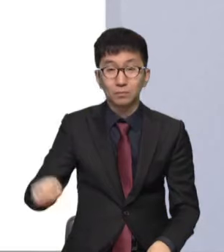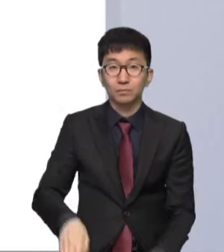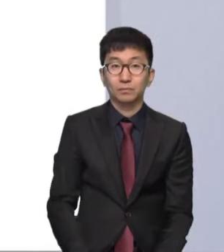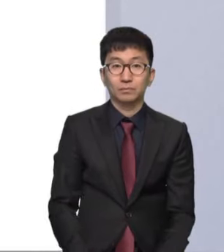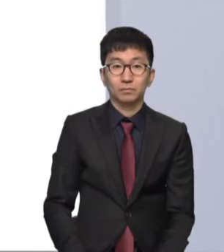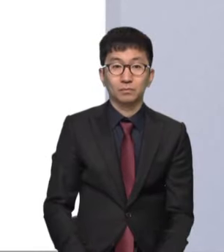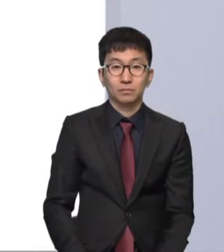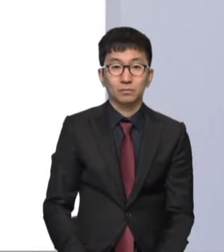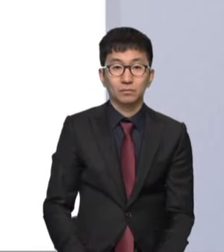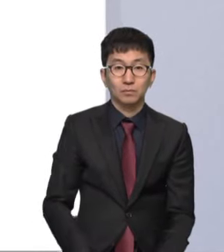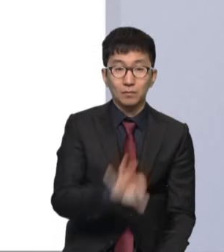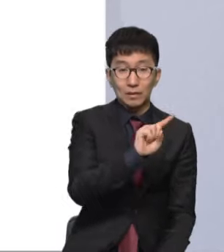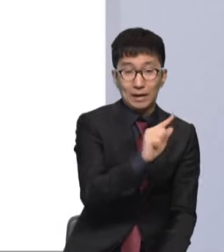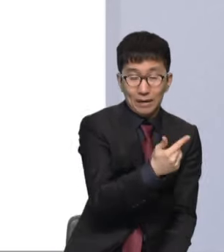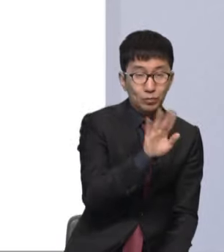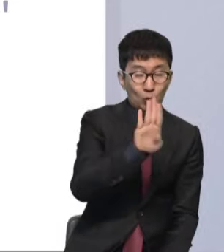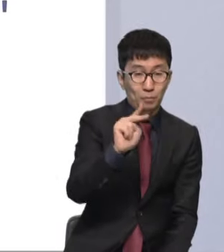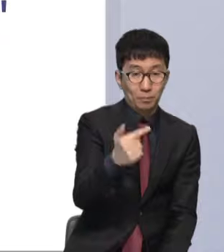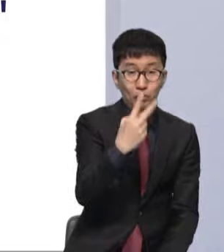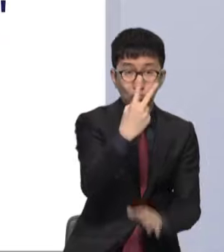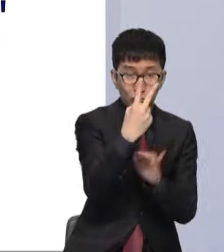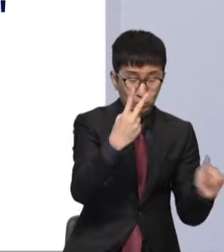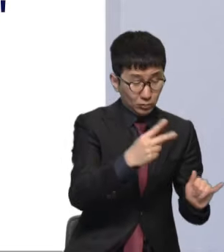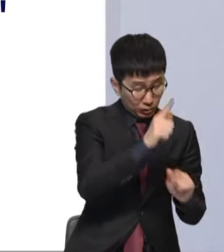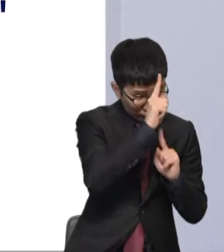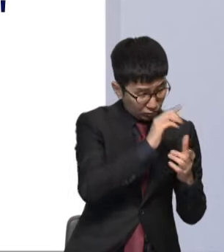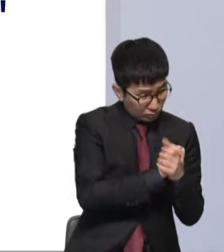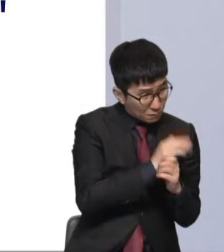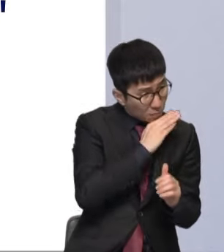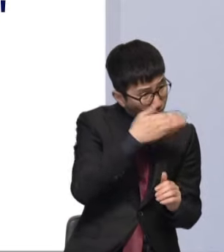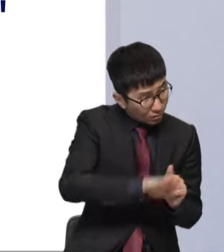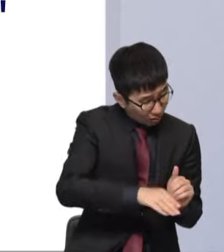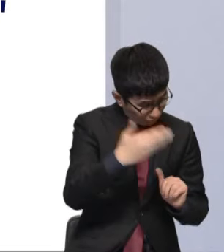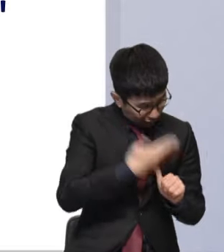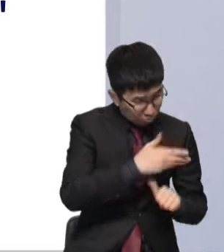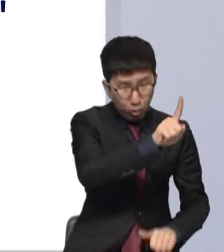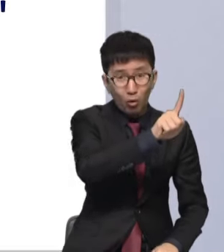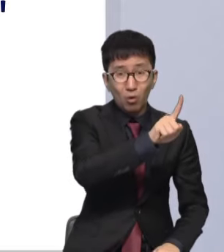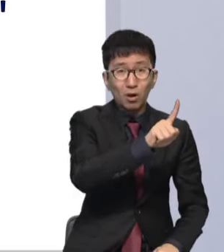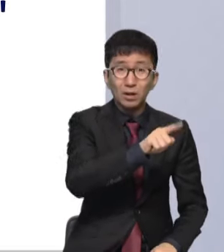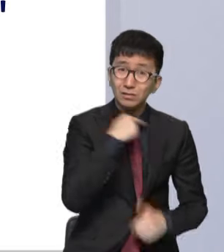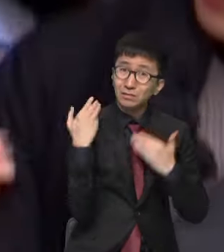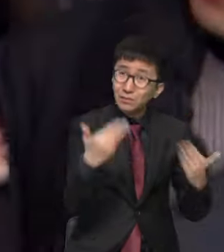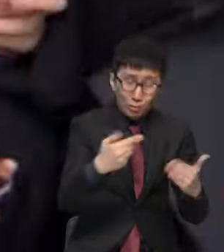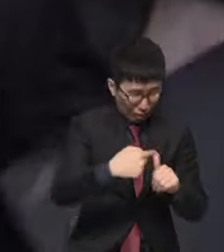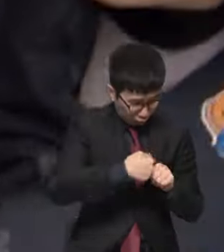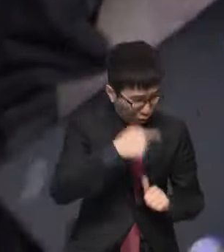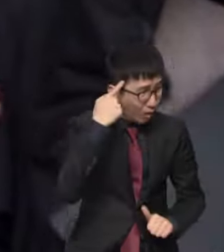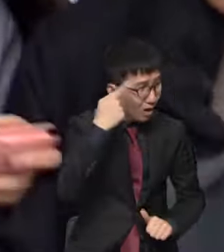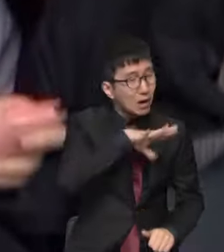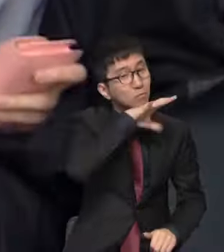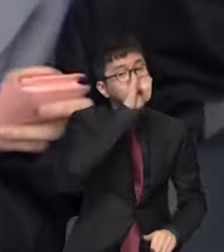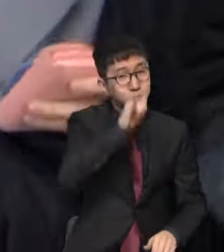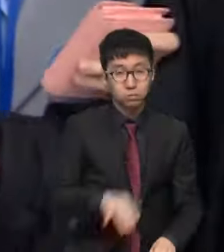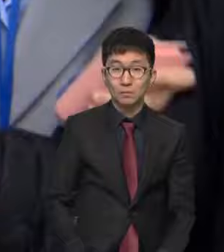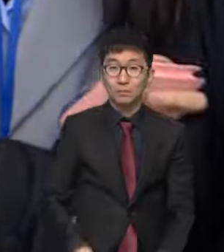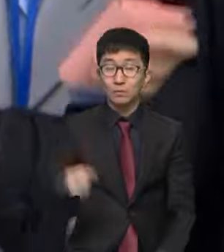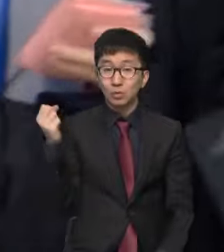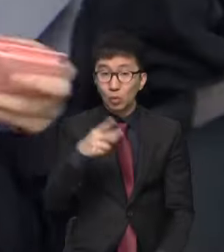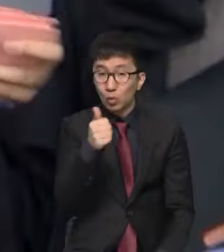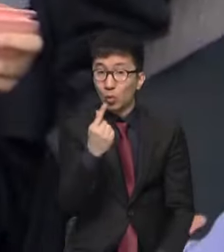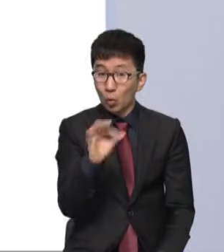않았습니다 안 이원과 변의원 명이란 이유로 희생을 강요해선 안 된다고 반발했고 전략 경선 가능성이 거론되는